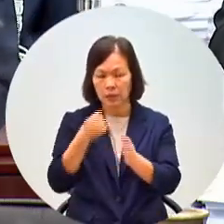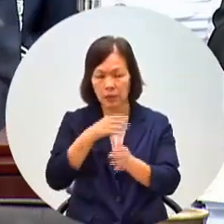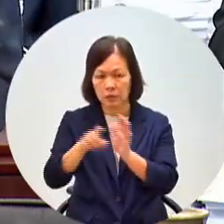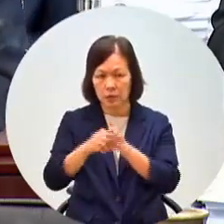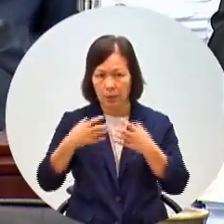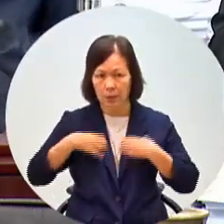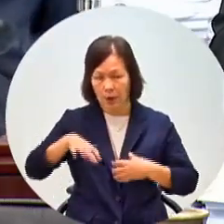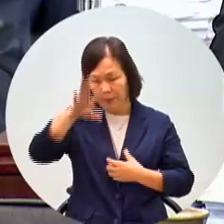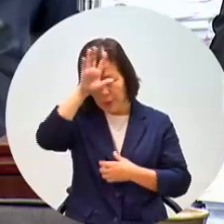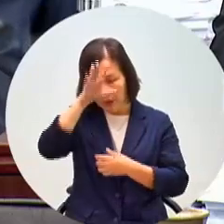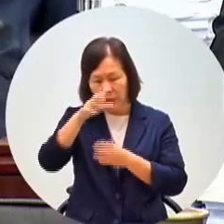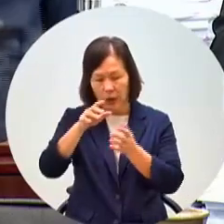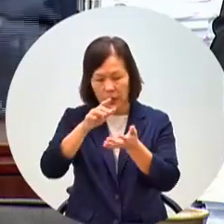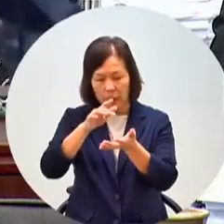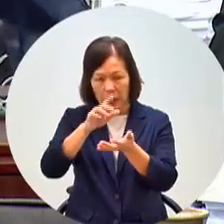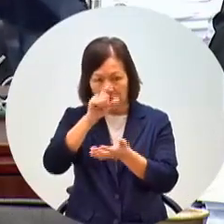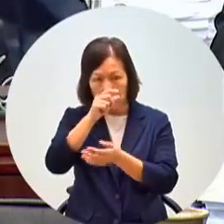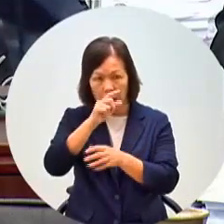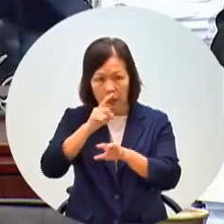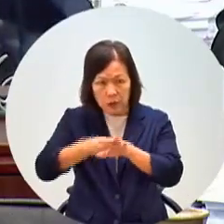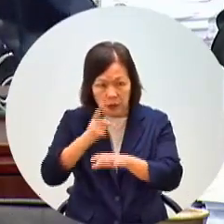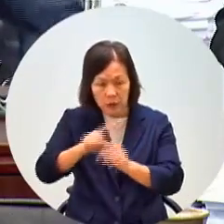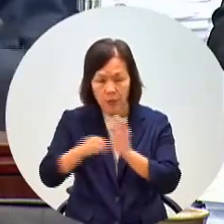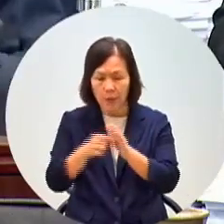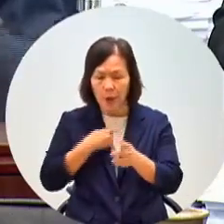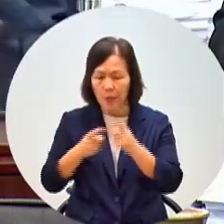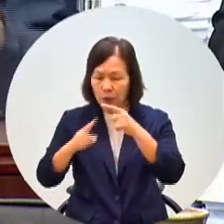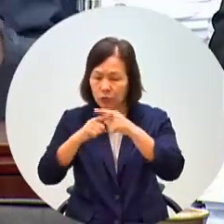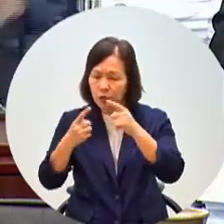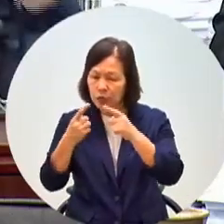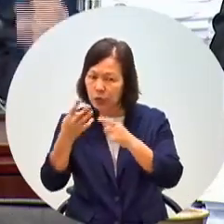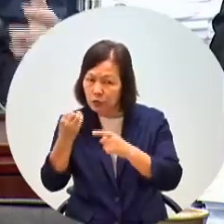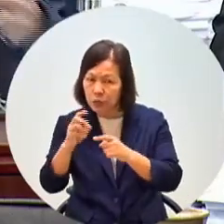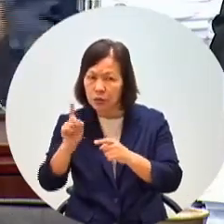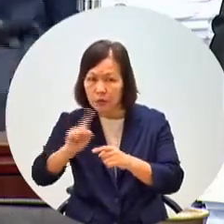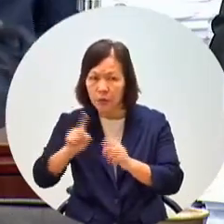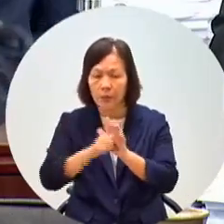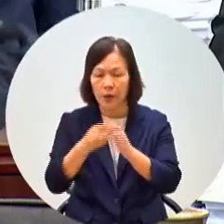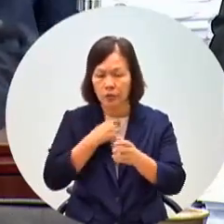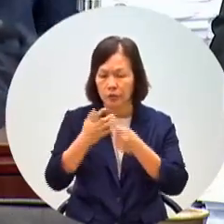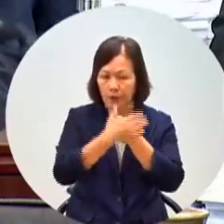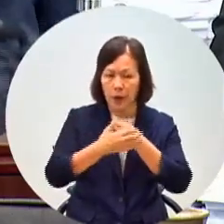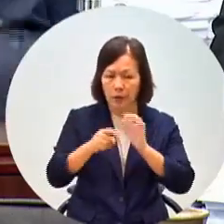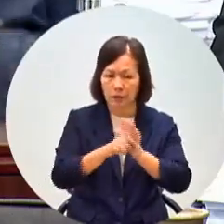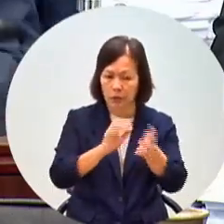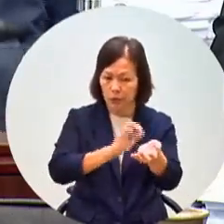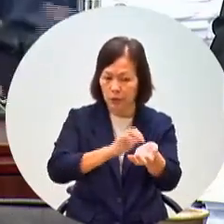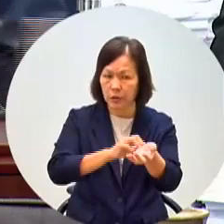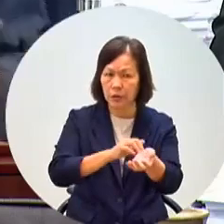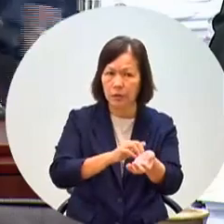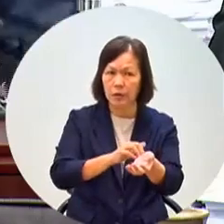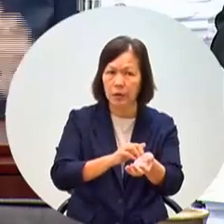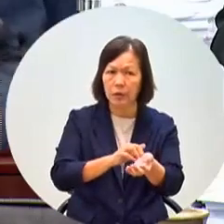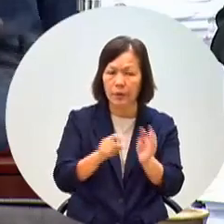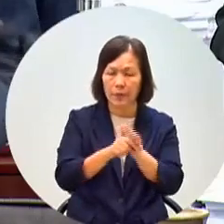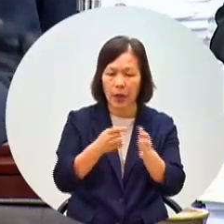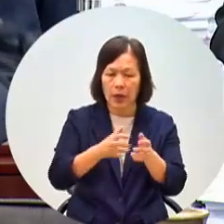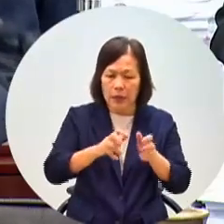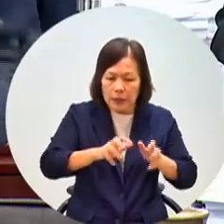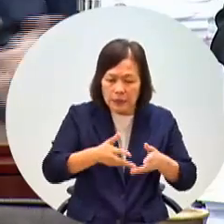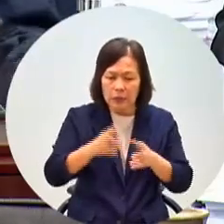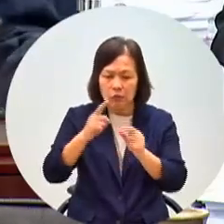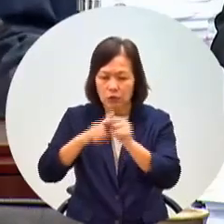病毒特性不是在追求说确诊数目怎么样，而是在于确保我们的医疗量能。我们要把我们的轻重症分